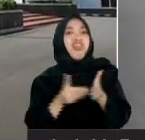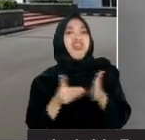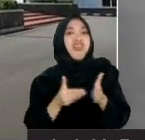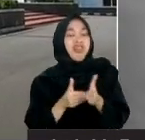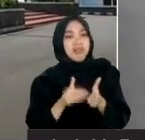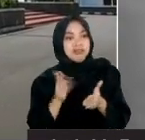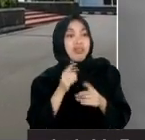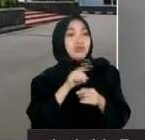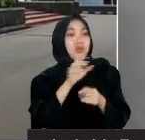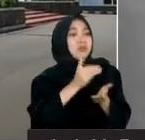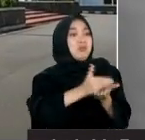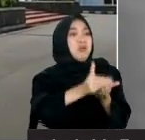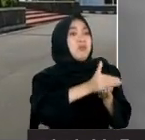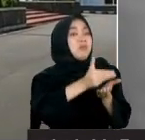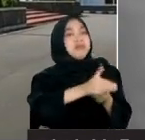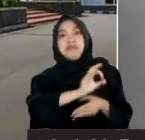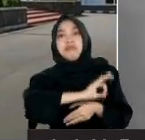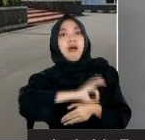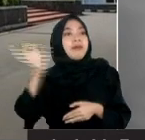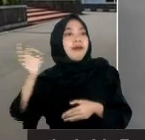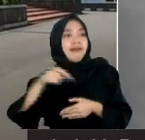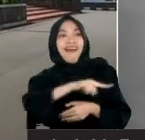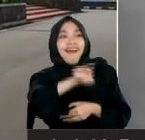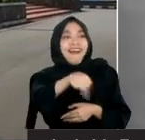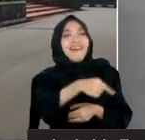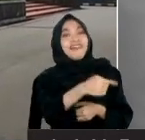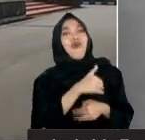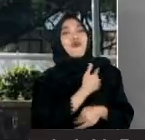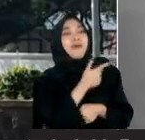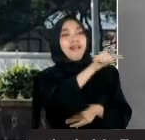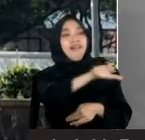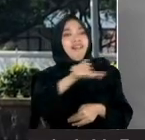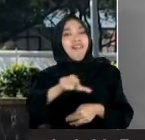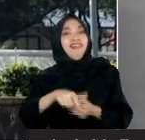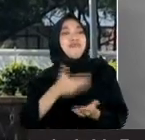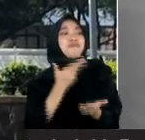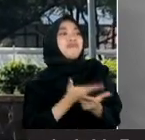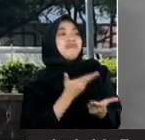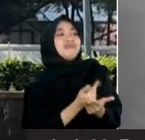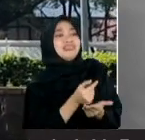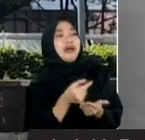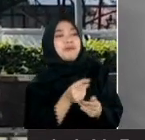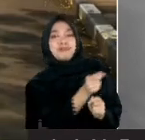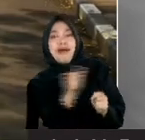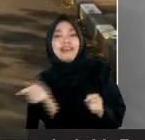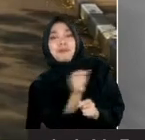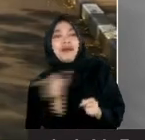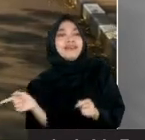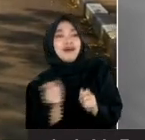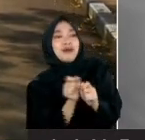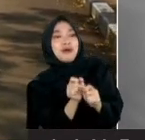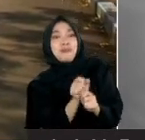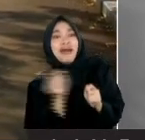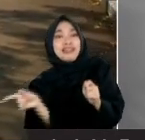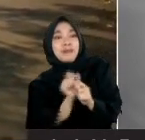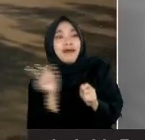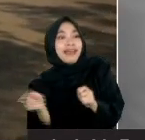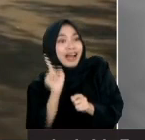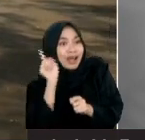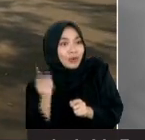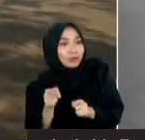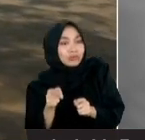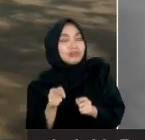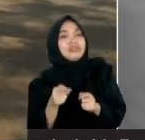macet. Sehingga ini yang menyebabkan situasi saat sekarang ini, para korban yang melaksanakan pinjaman secara online